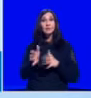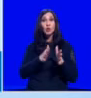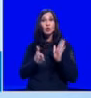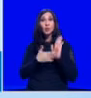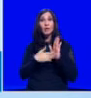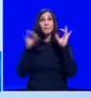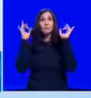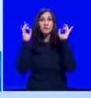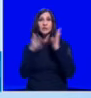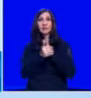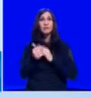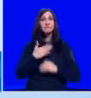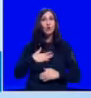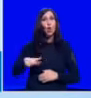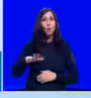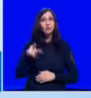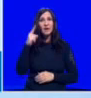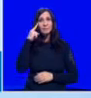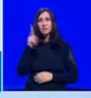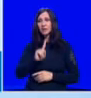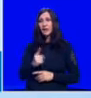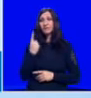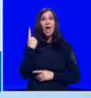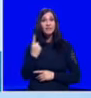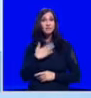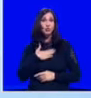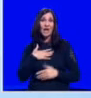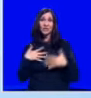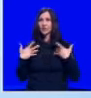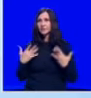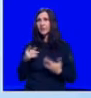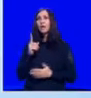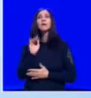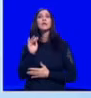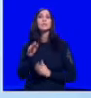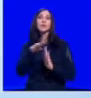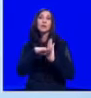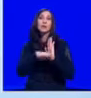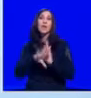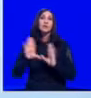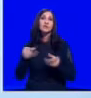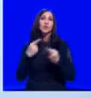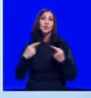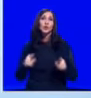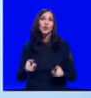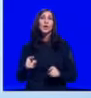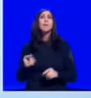доказани професионалисти и експерти в своята област. И това смятам, че не трябва да е само единствено наше изискване, трябва да бъде критерий за всички останали,